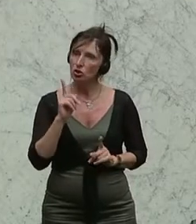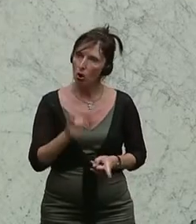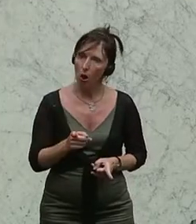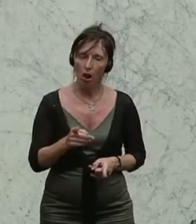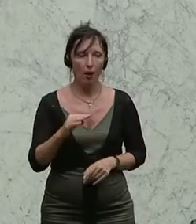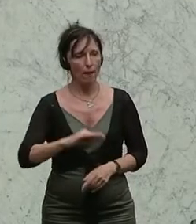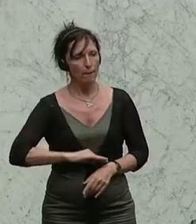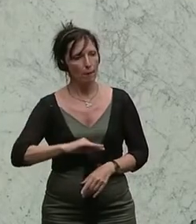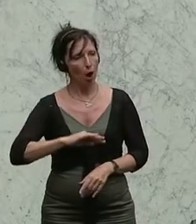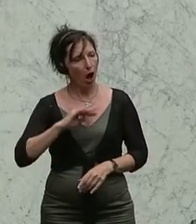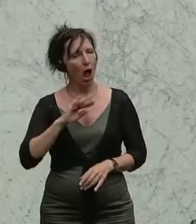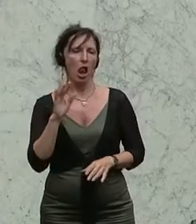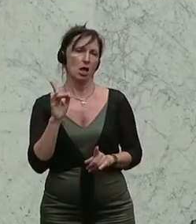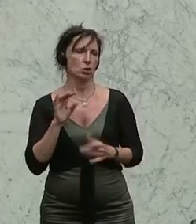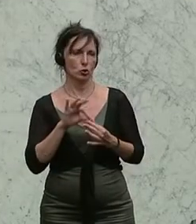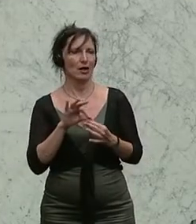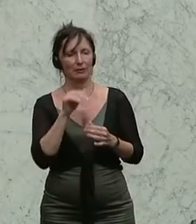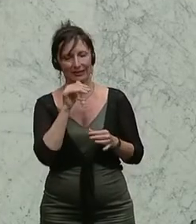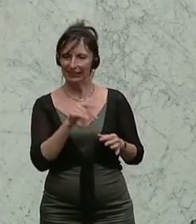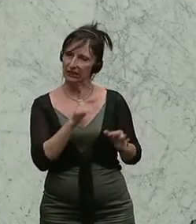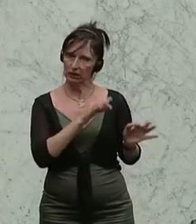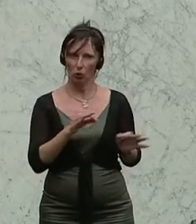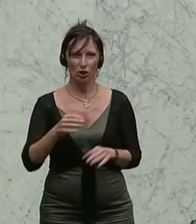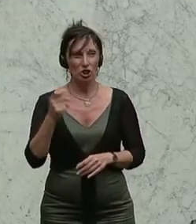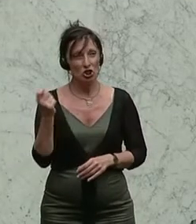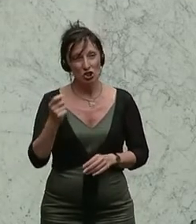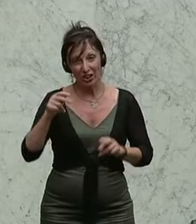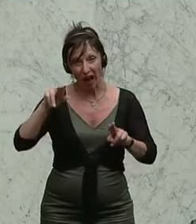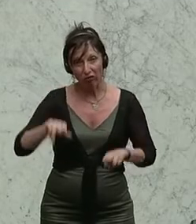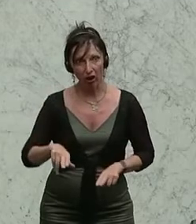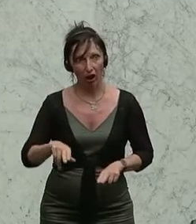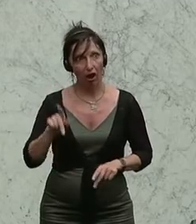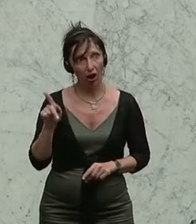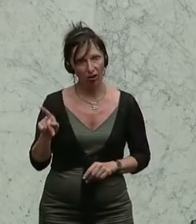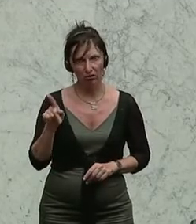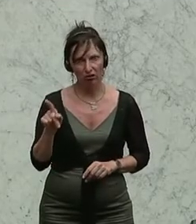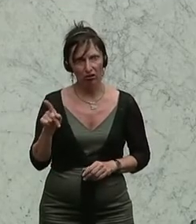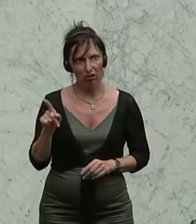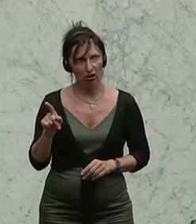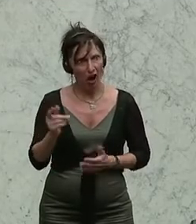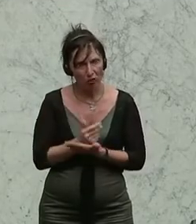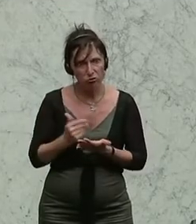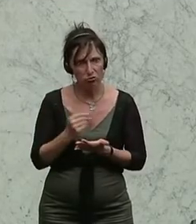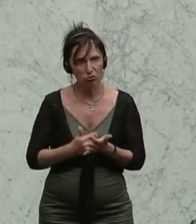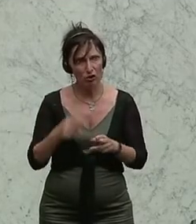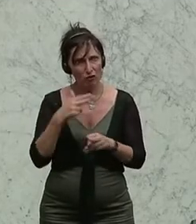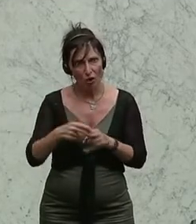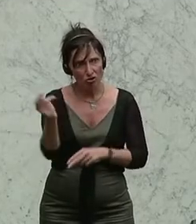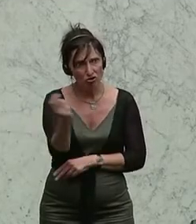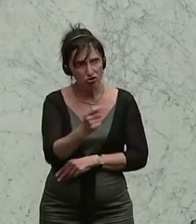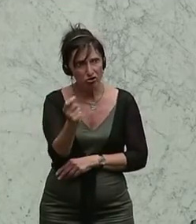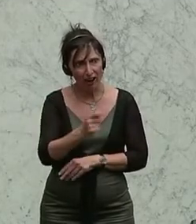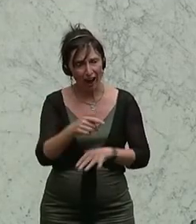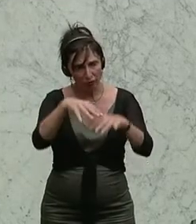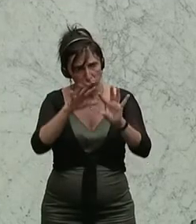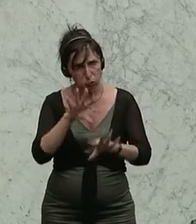Es ist moralisch nicht in Ordnung, aber mit der scharfen Keule des Strafrechts hier zuzuschlagen, ist überzogen. Und außerdem